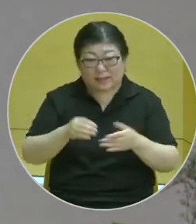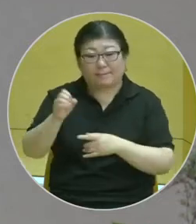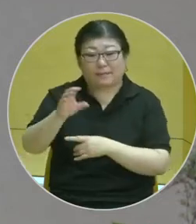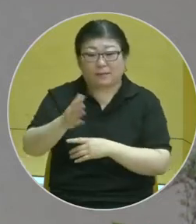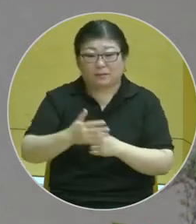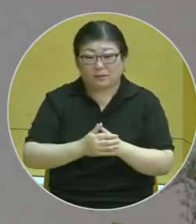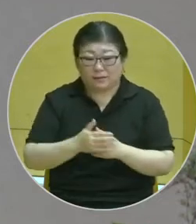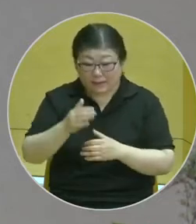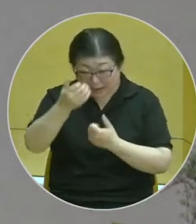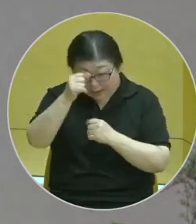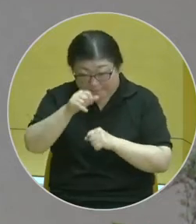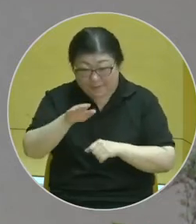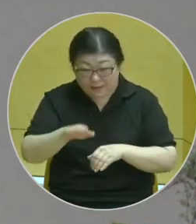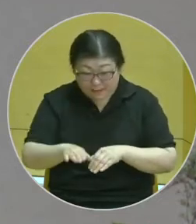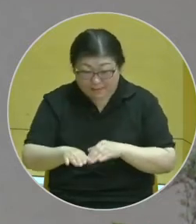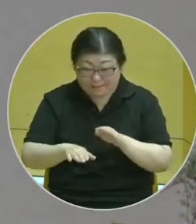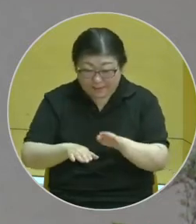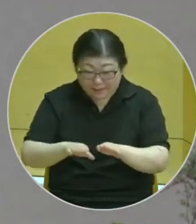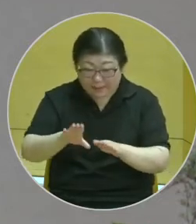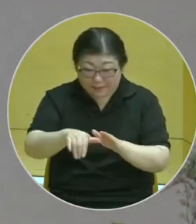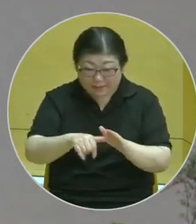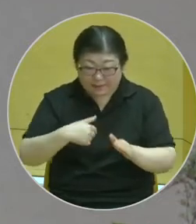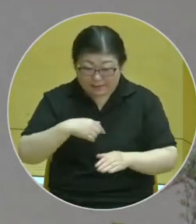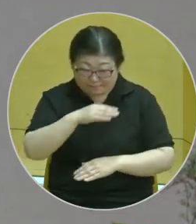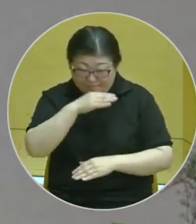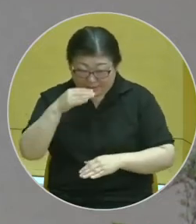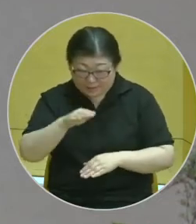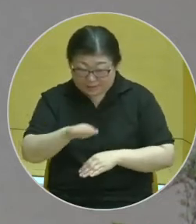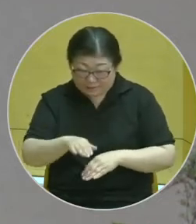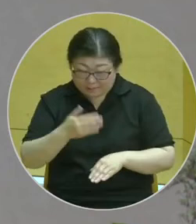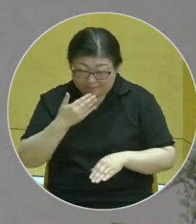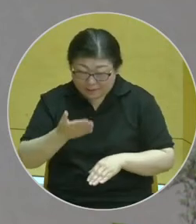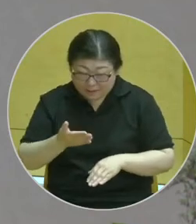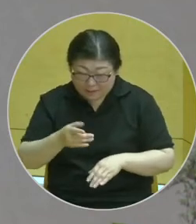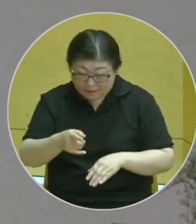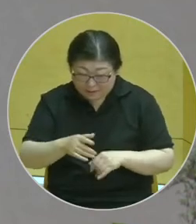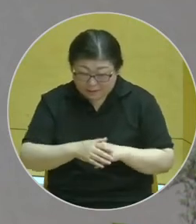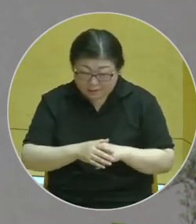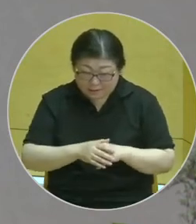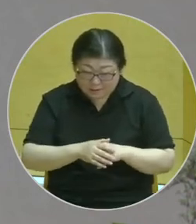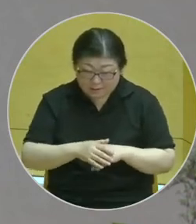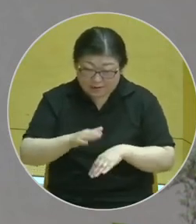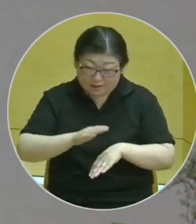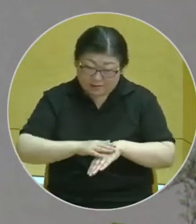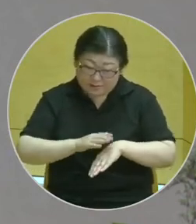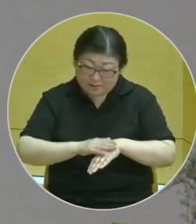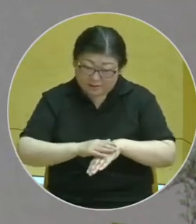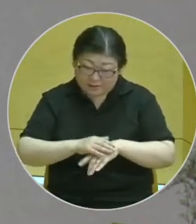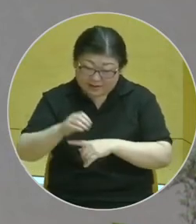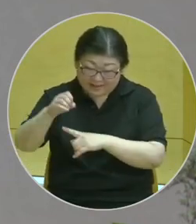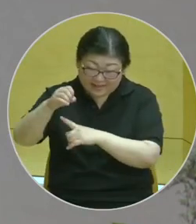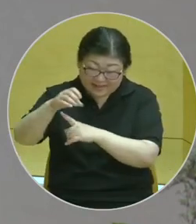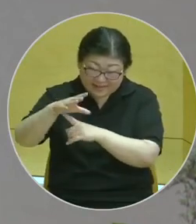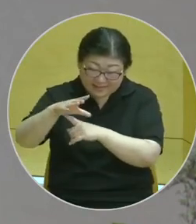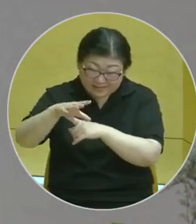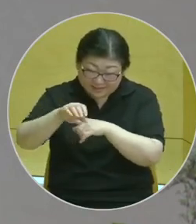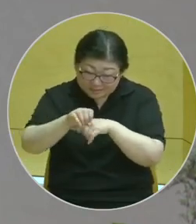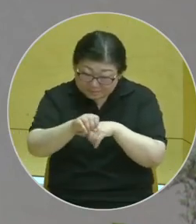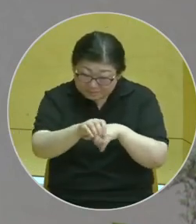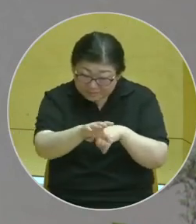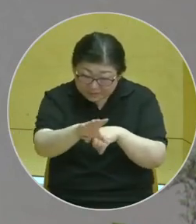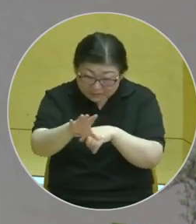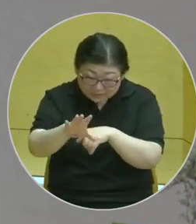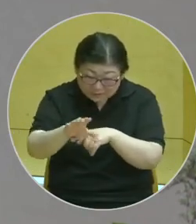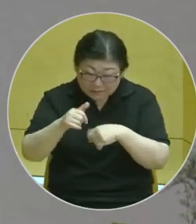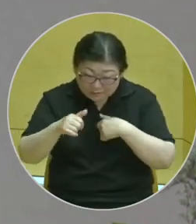디딜 때의 내가 바로 dd 있는 곳인가 를 알기 위해서 발등에 등을 달아 가지고 그리고 한발 한발 내딛을 때 내가 t 돼야 될